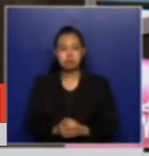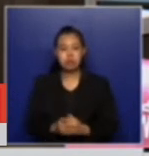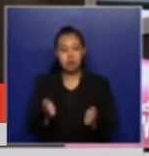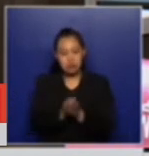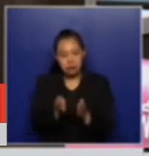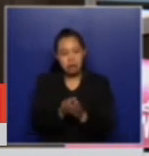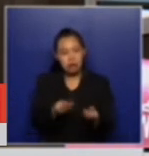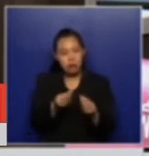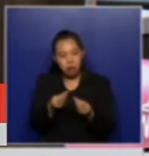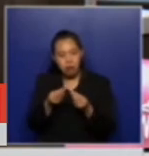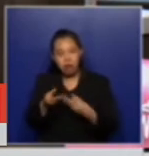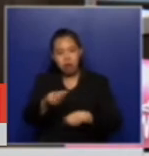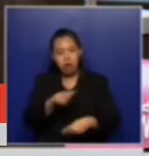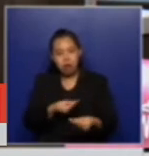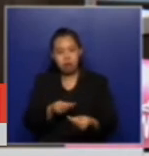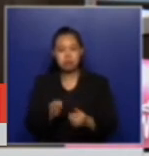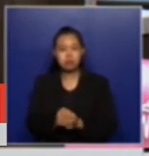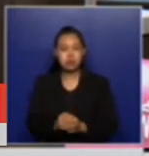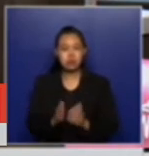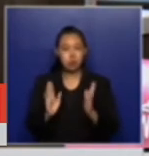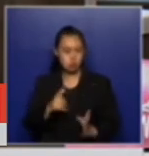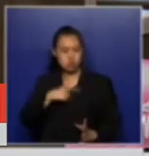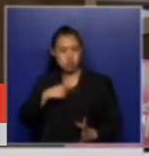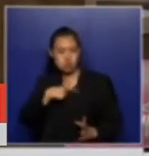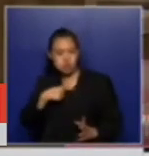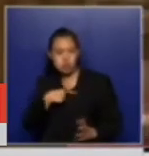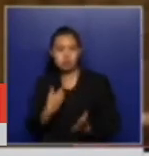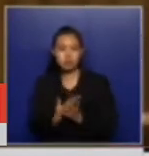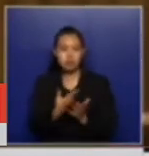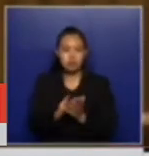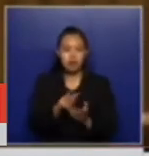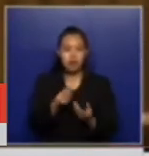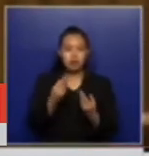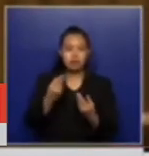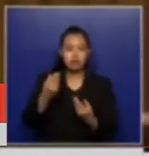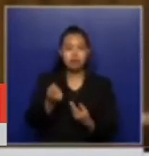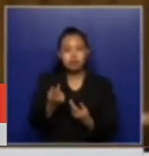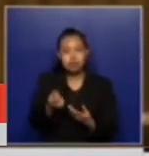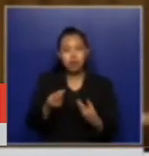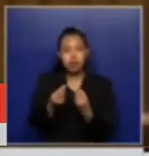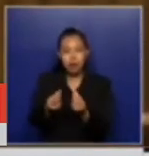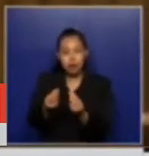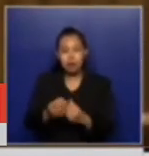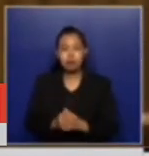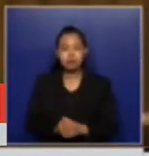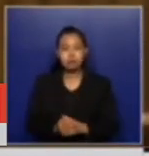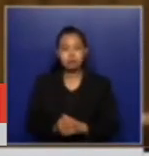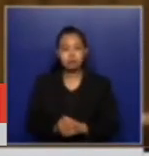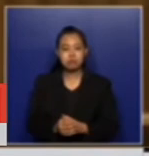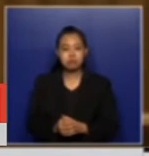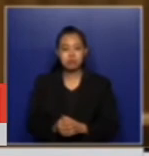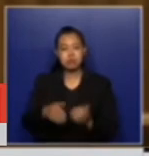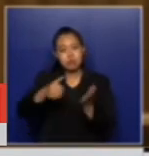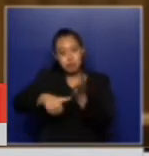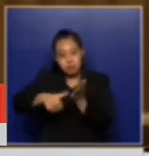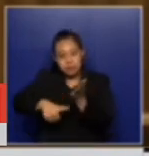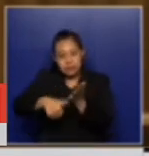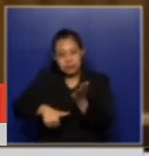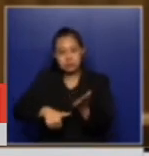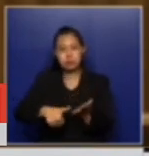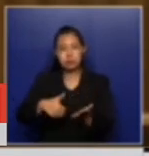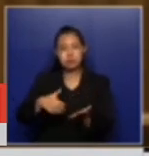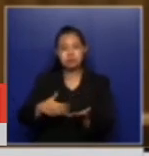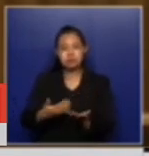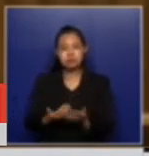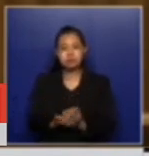งในความนิยมเหมือนกับที่มีการรีดไถภาษีพี่น้องประชาชนไปซื้อเ